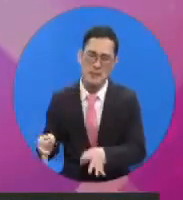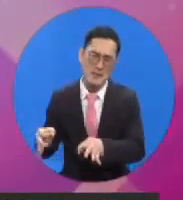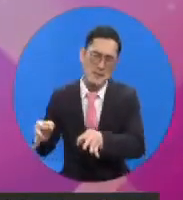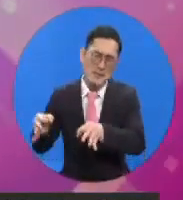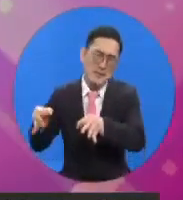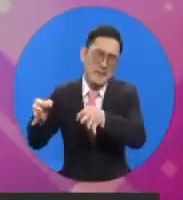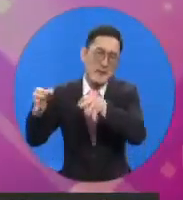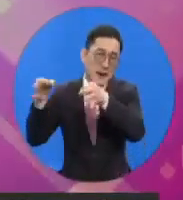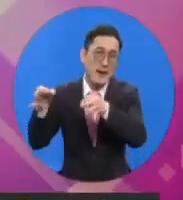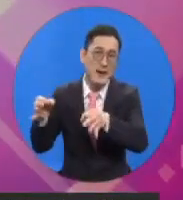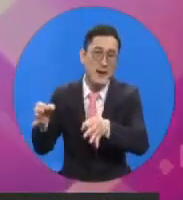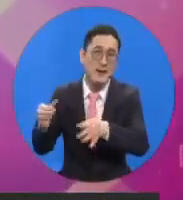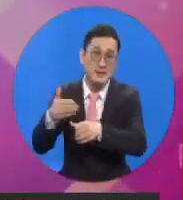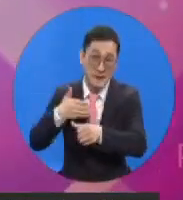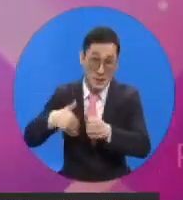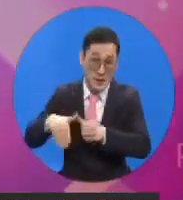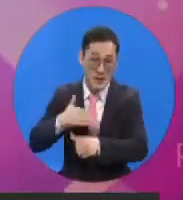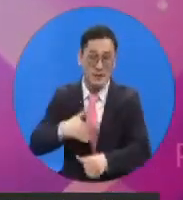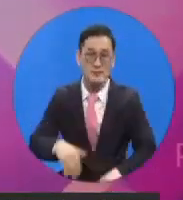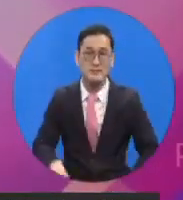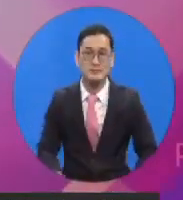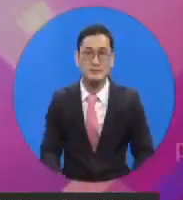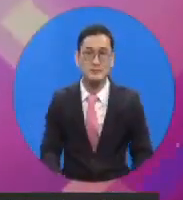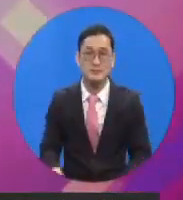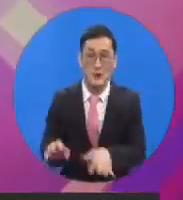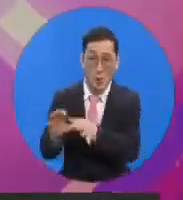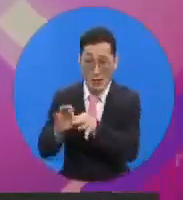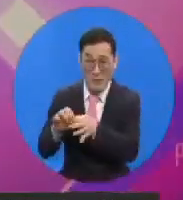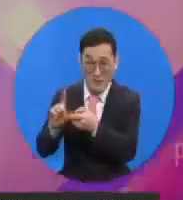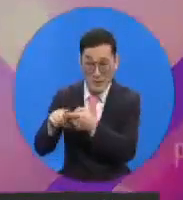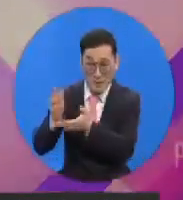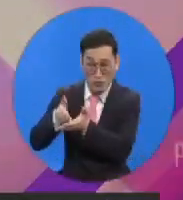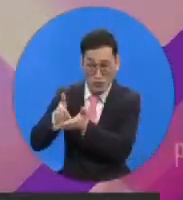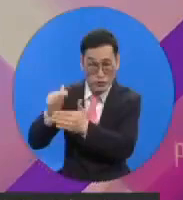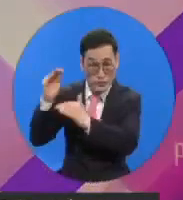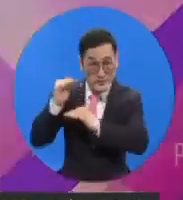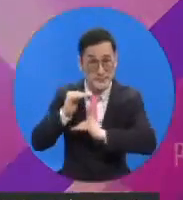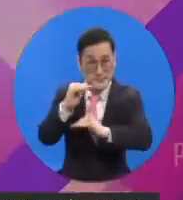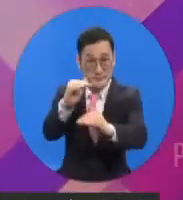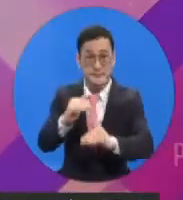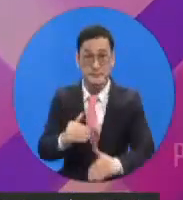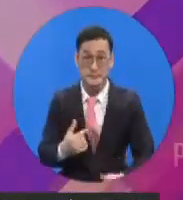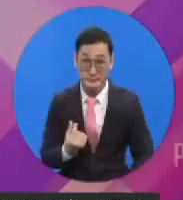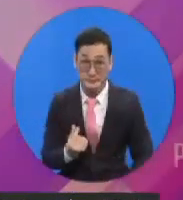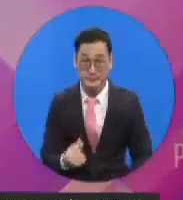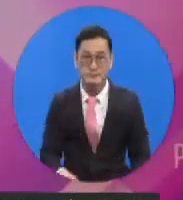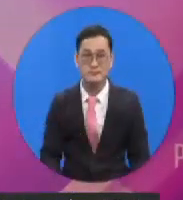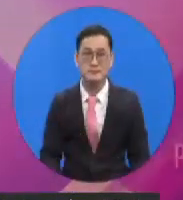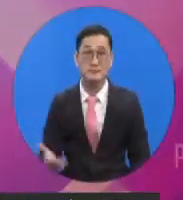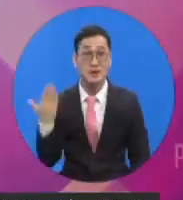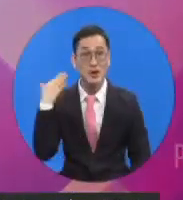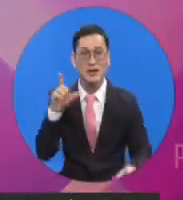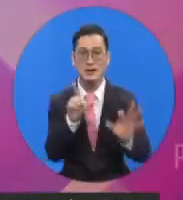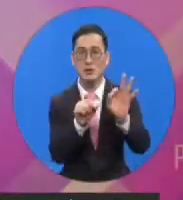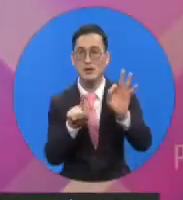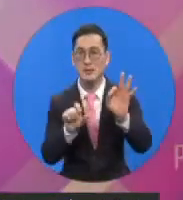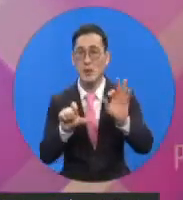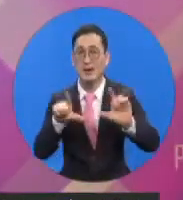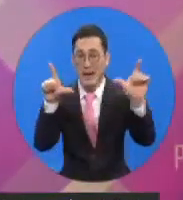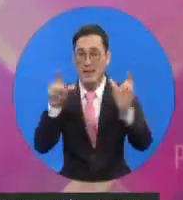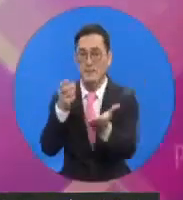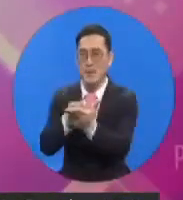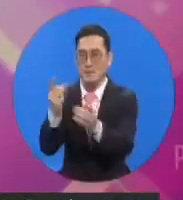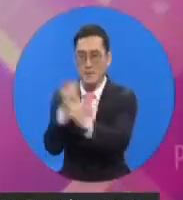않고 있습니다. 저희 돌직구쇼도 관련 이슈를 수차례 다뤘었는데 지난 15일 임대차보호법 개정